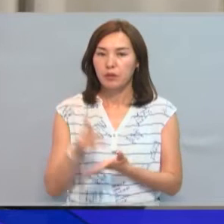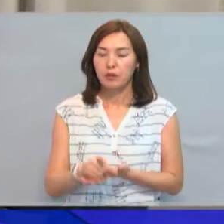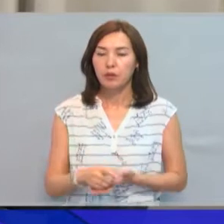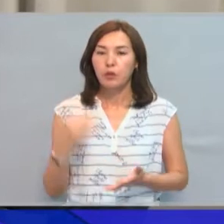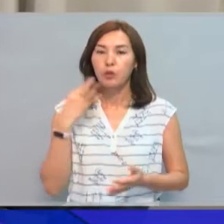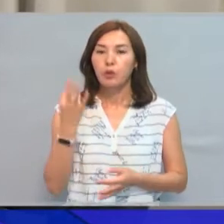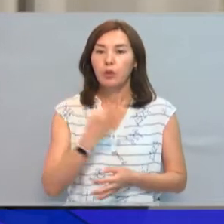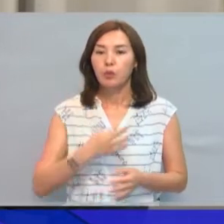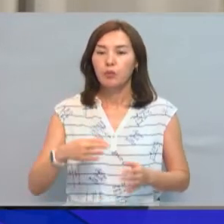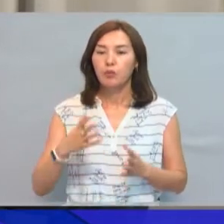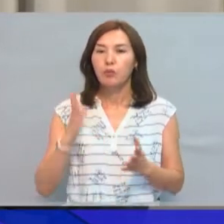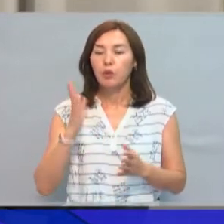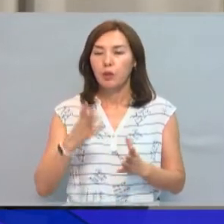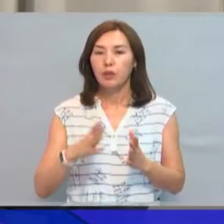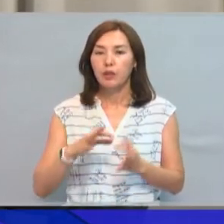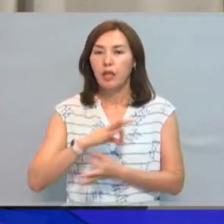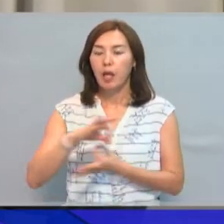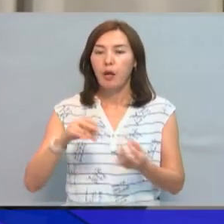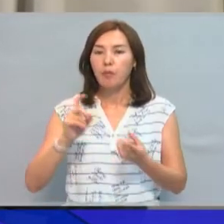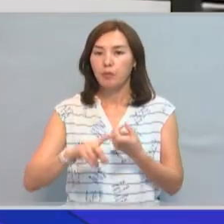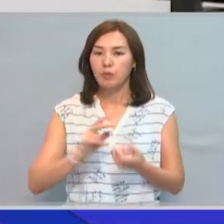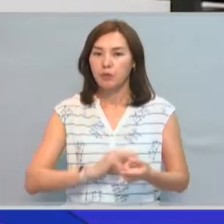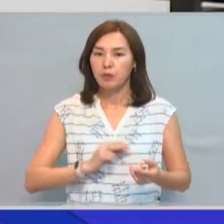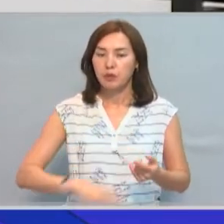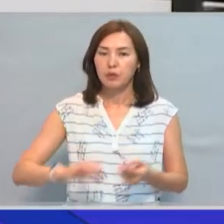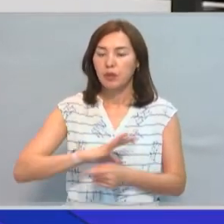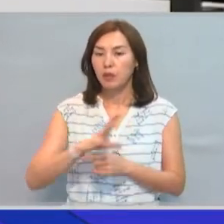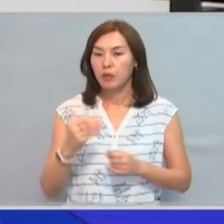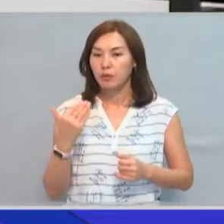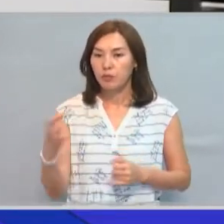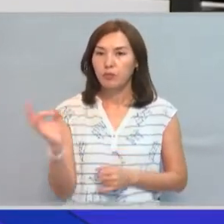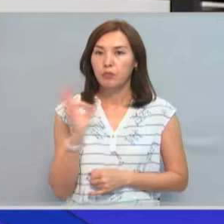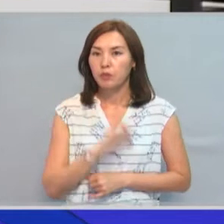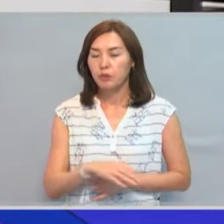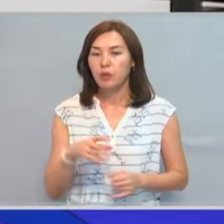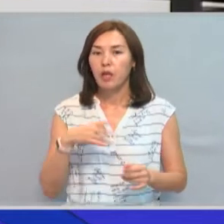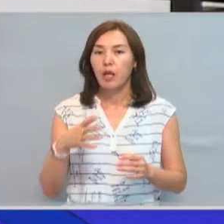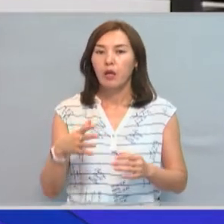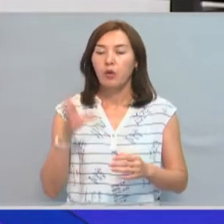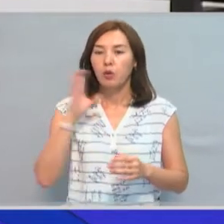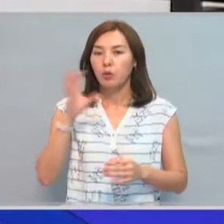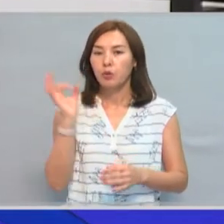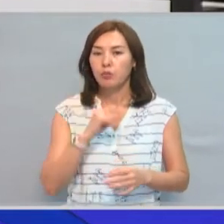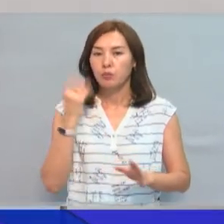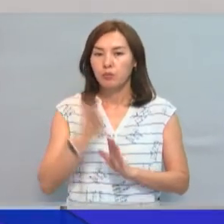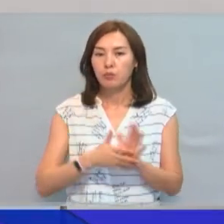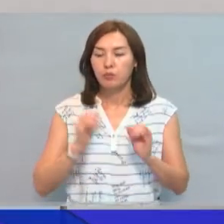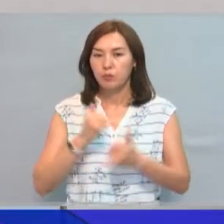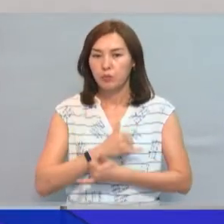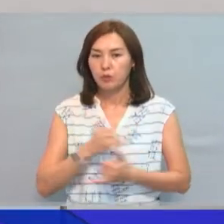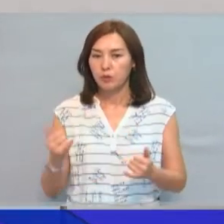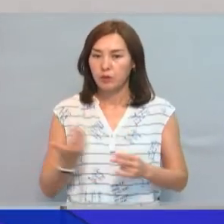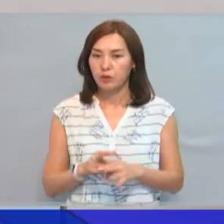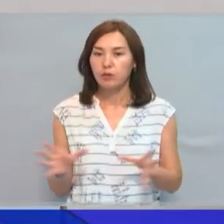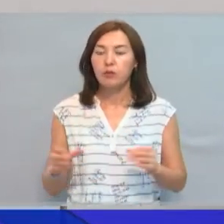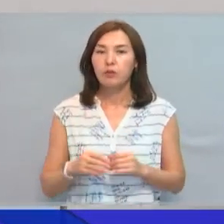Түркстан облысында жүріп жатқан ғарыштан мониторинг барлық жерді қамтет және оны пайдалану мен түсімділік тіпті сұттық нуды анықтауға мүмкіндік береді.